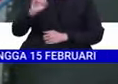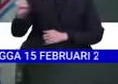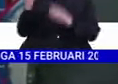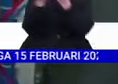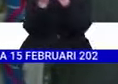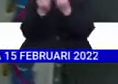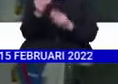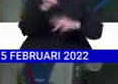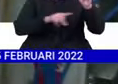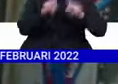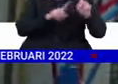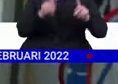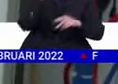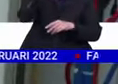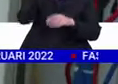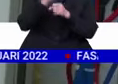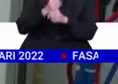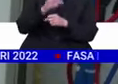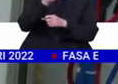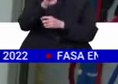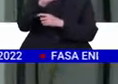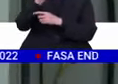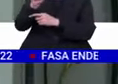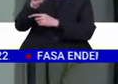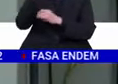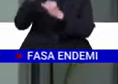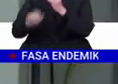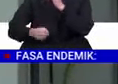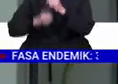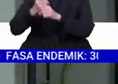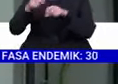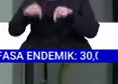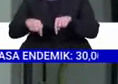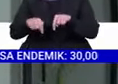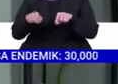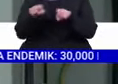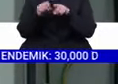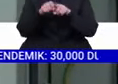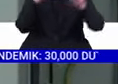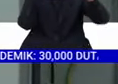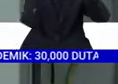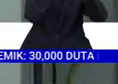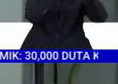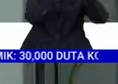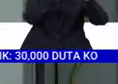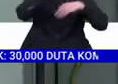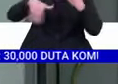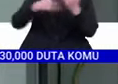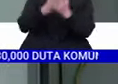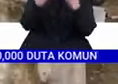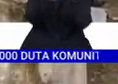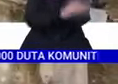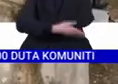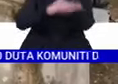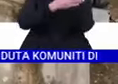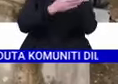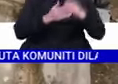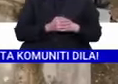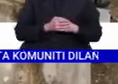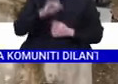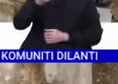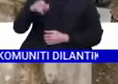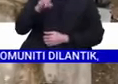populasi penduduk yang akan mendapat liputan 4G pada hujan tahun ini seperti yang disasarkan diseluruh negara melalui